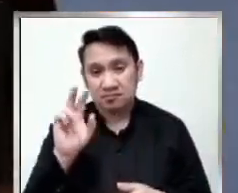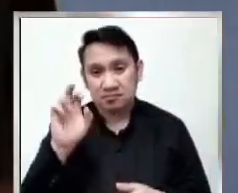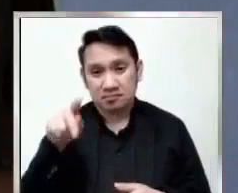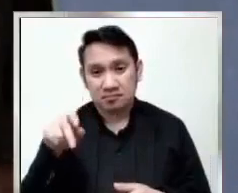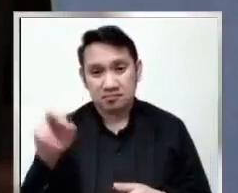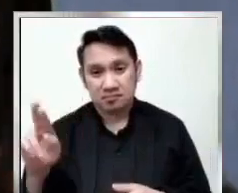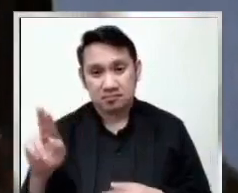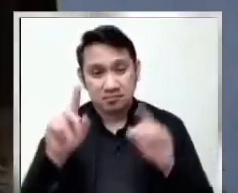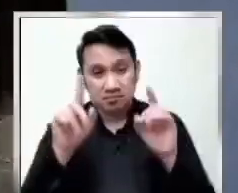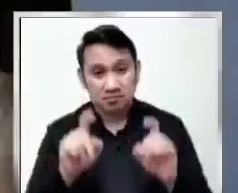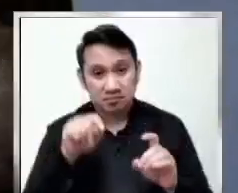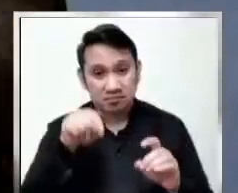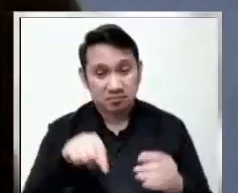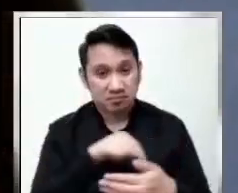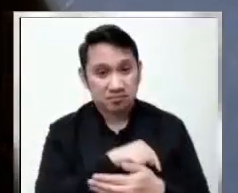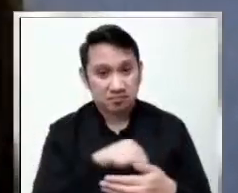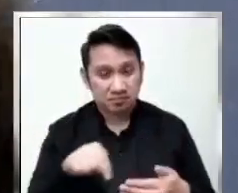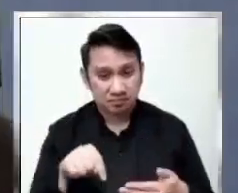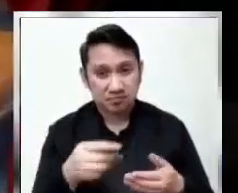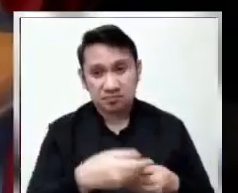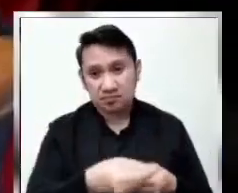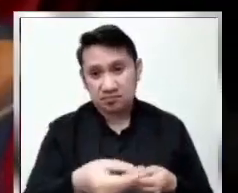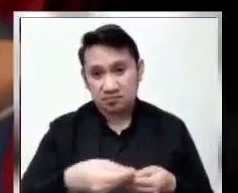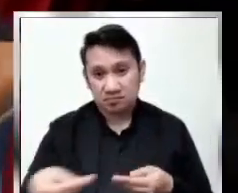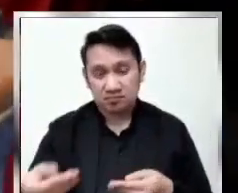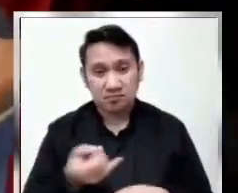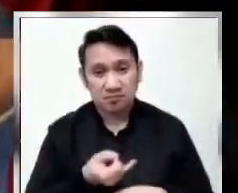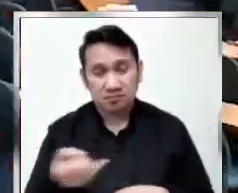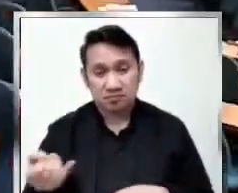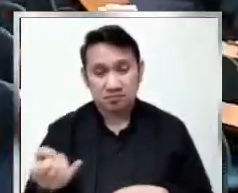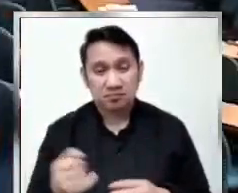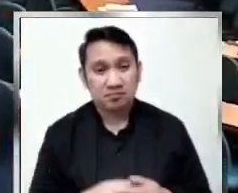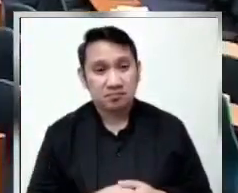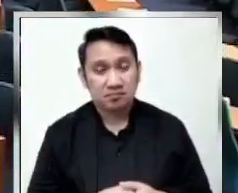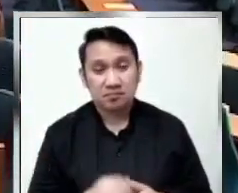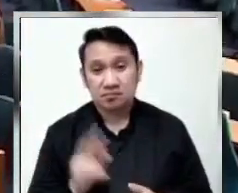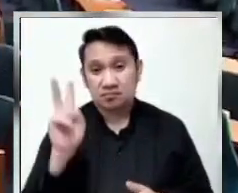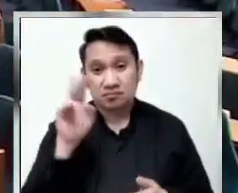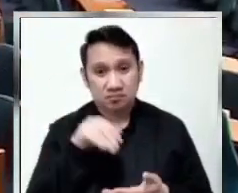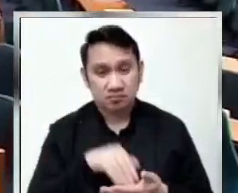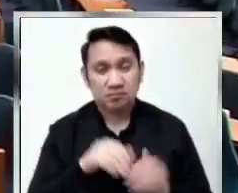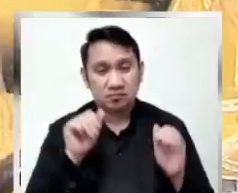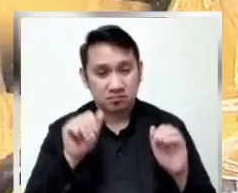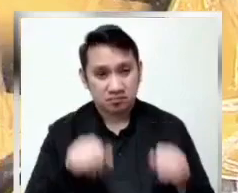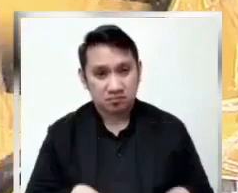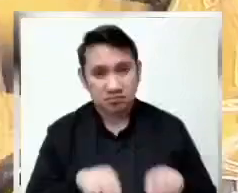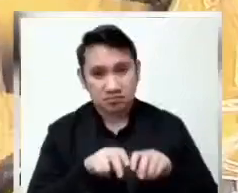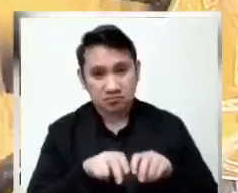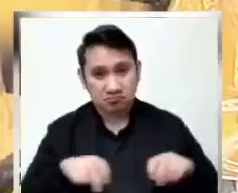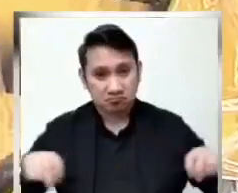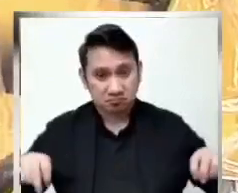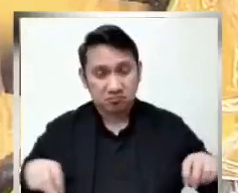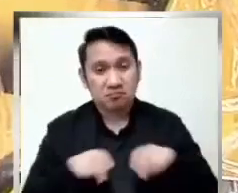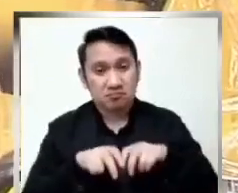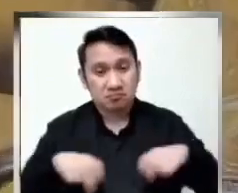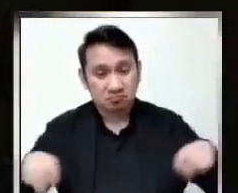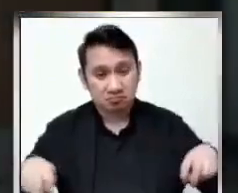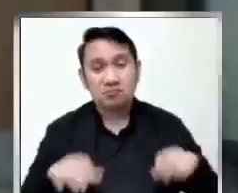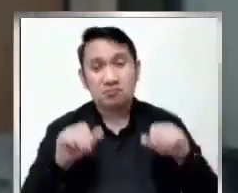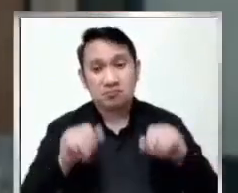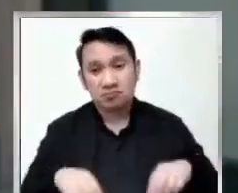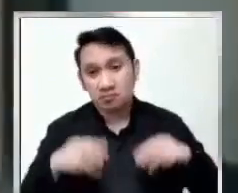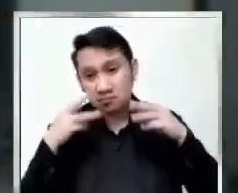Ngayong linggo, ipapamahagi ang mga imbitasyon. Mahigit 2,000 ang pwedeng umupo sa batasan. Pwede ring manood